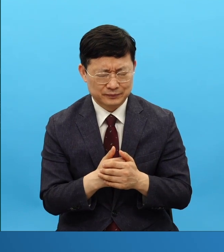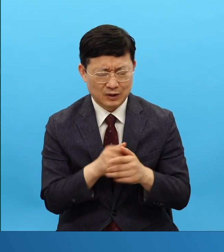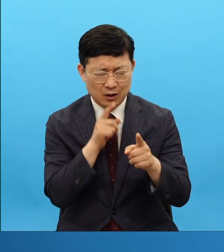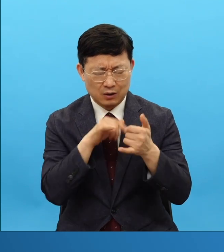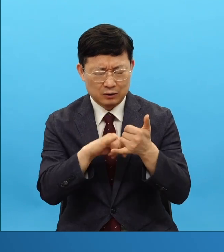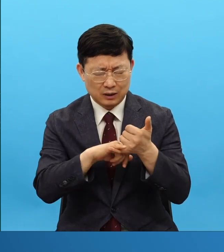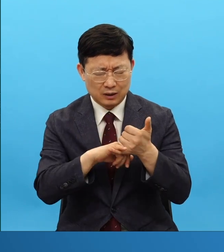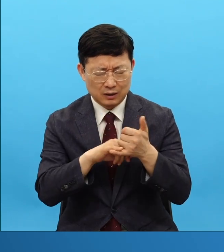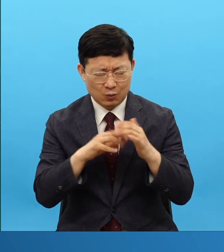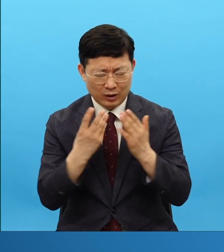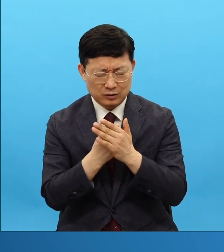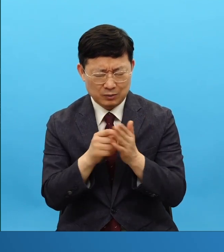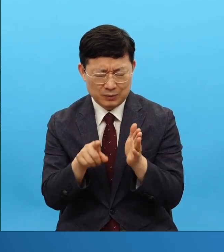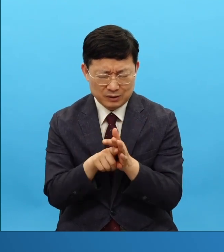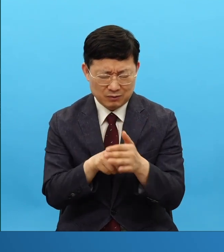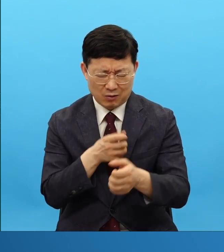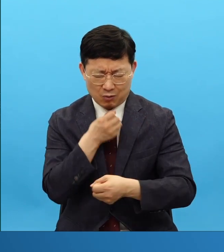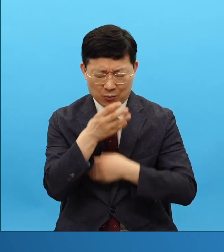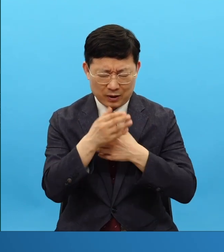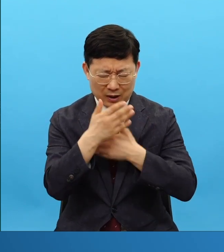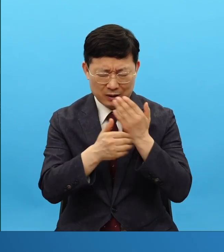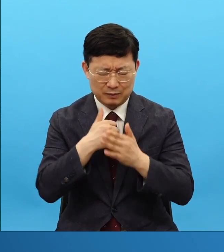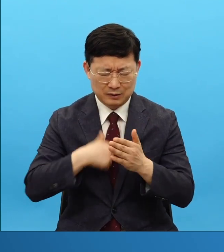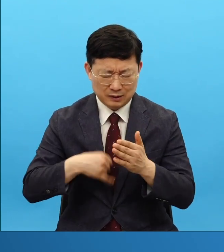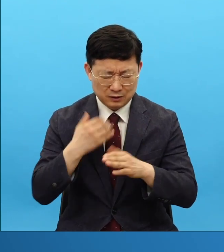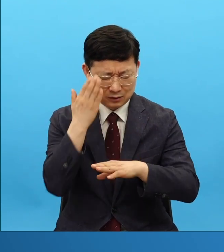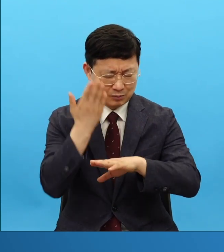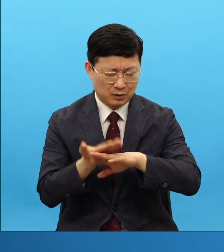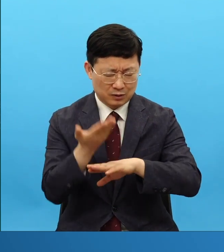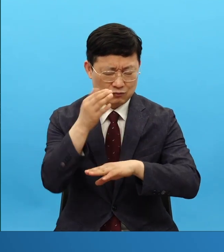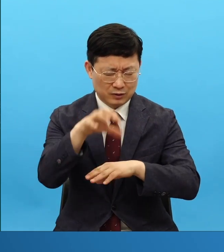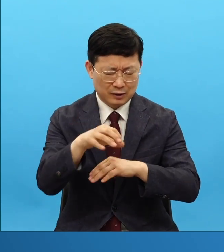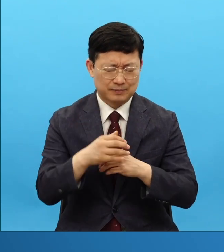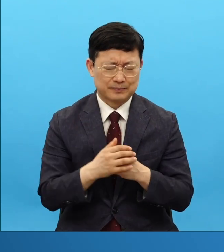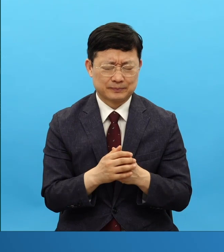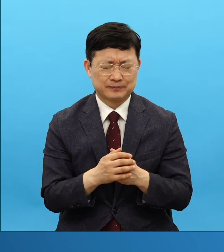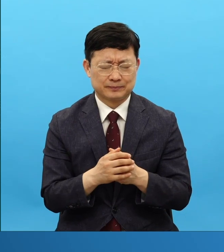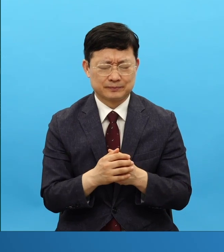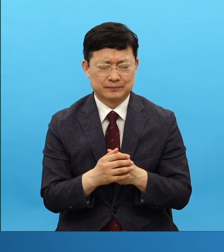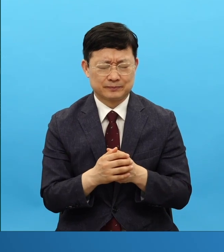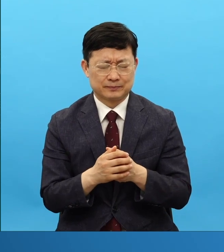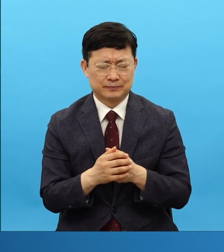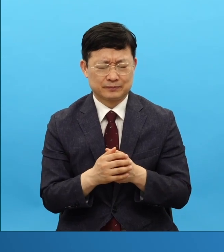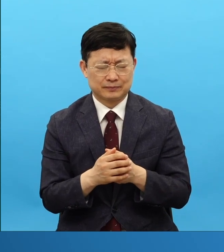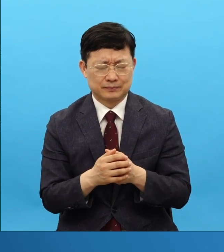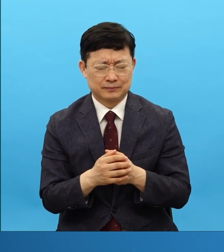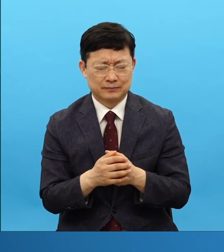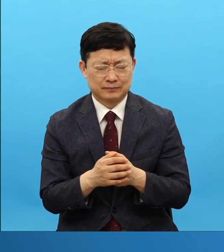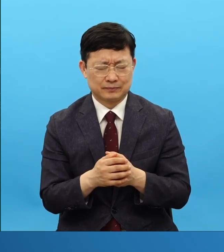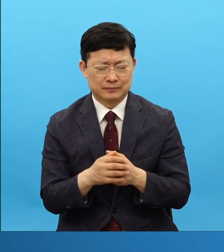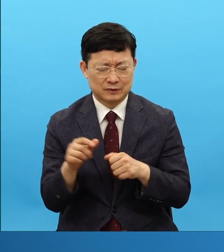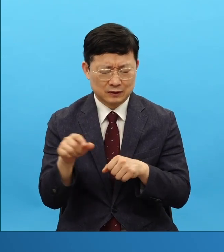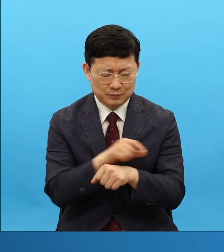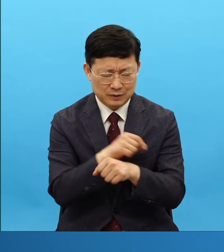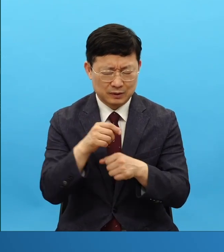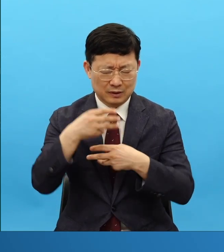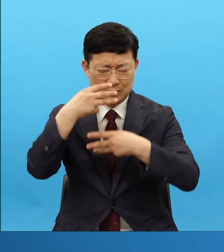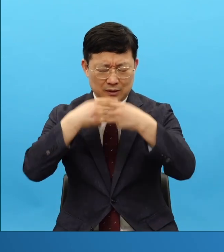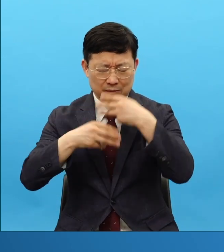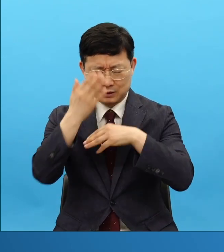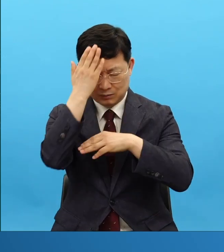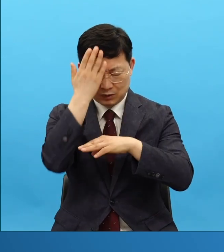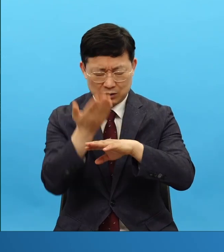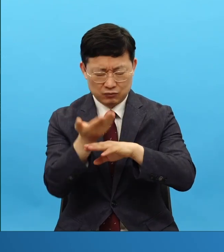언약을 절대 믿음으로 고백하는 하나님의 자녀들 머리 위에 On top of the children of God who absolutely speak His covenant, 특히 렘넌트들 머리